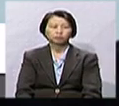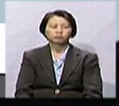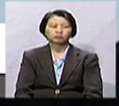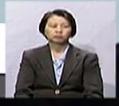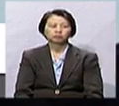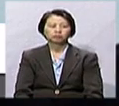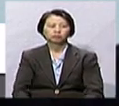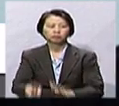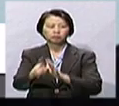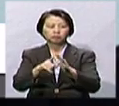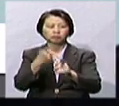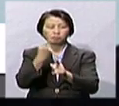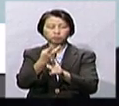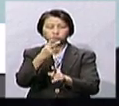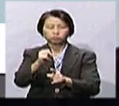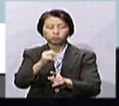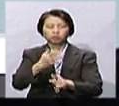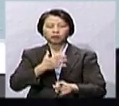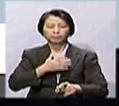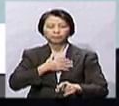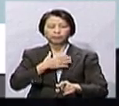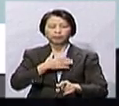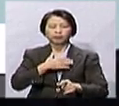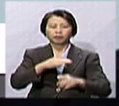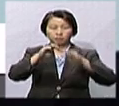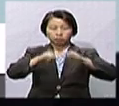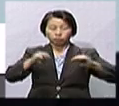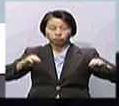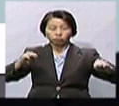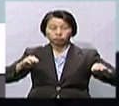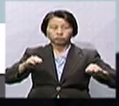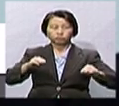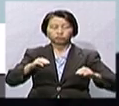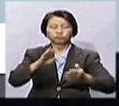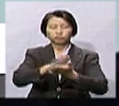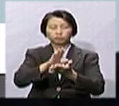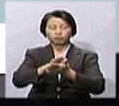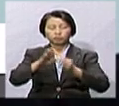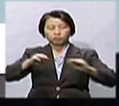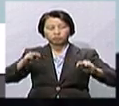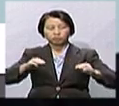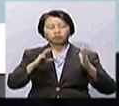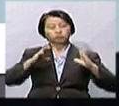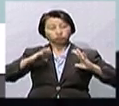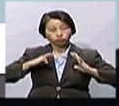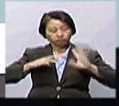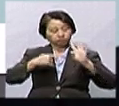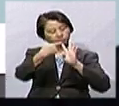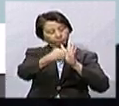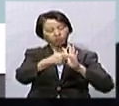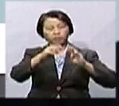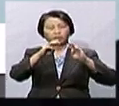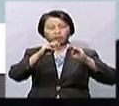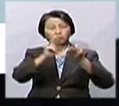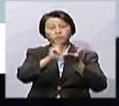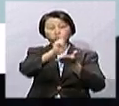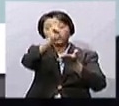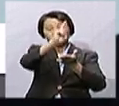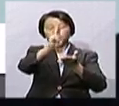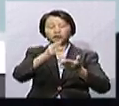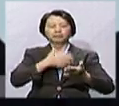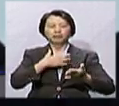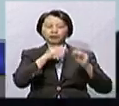Kebetulan bekas anak murid saya, dia orang cuti semester universiti, dia empat orang.